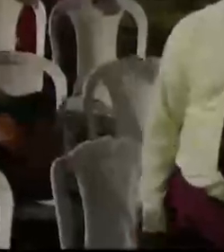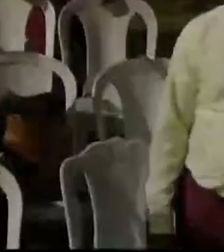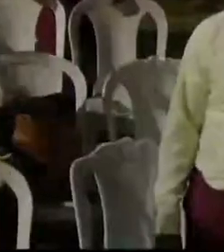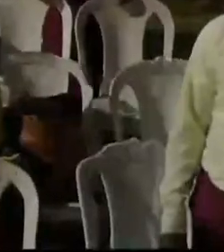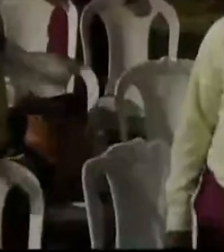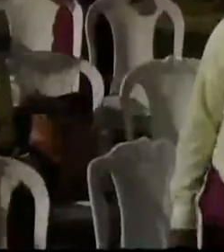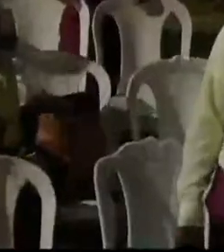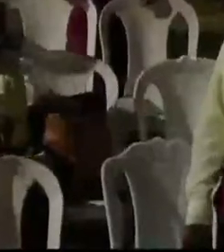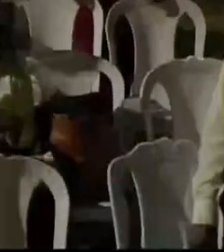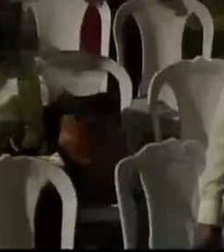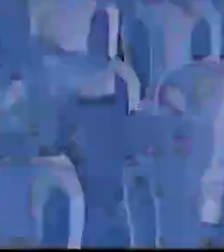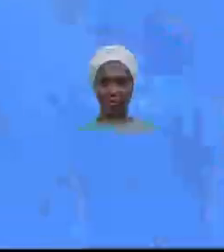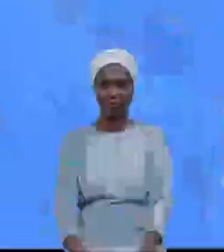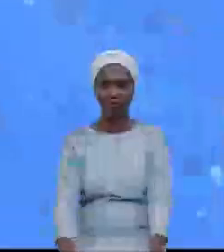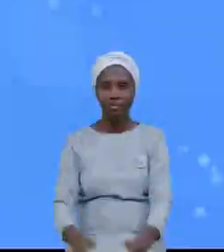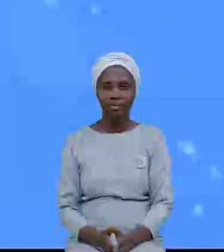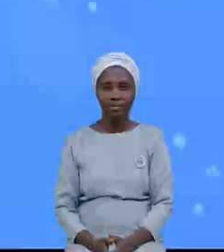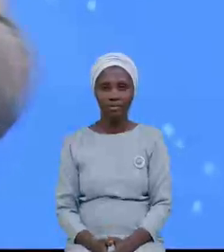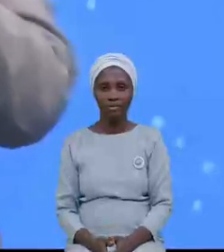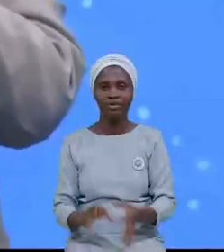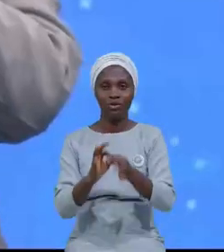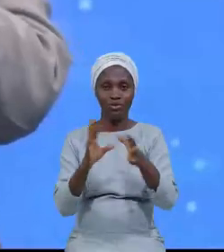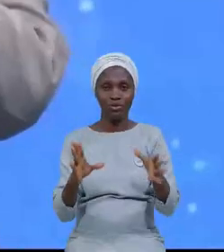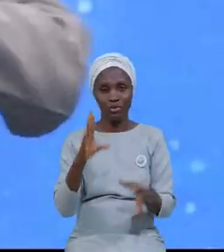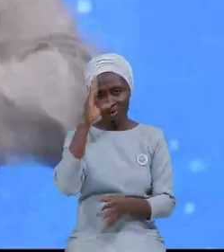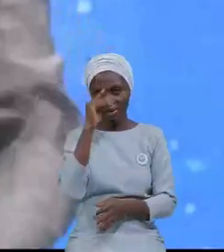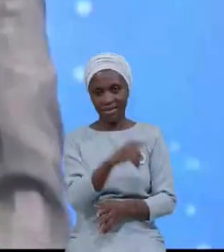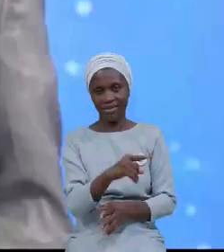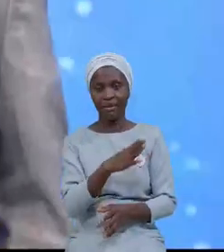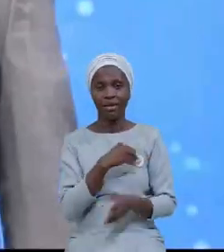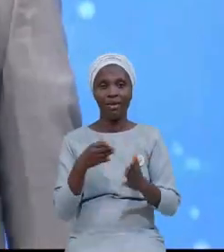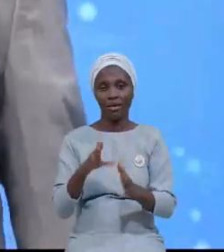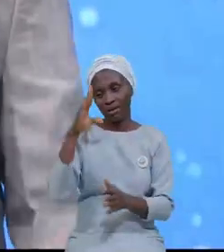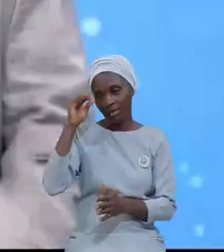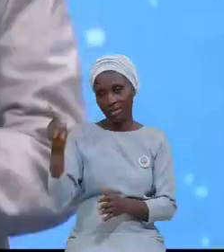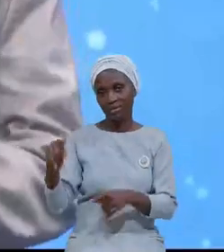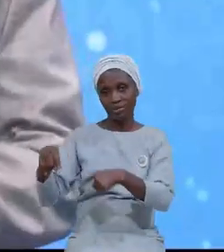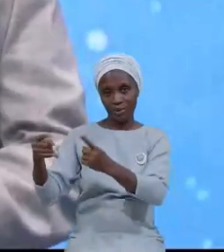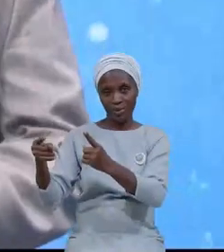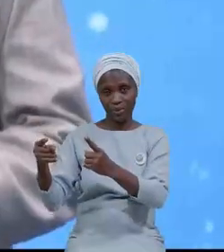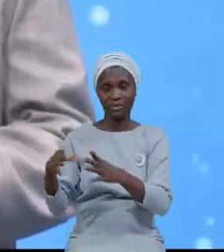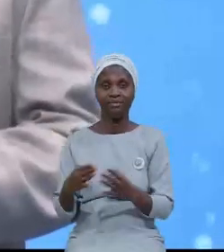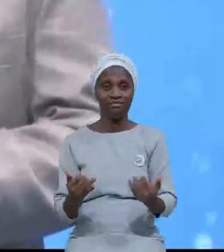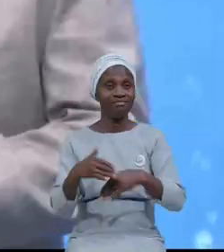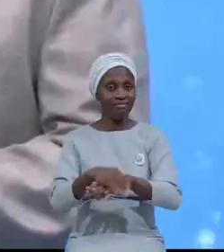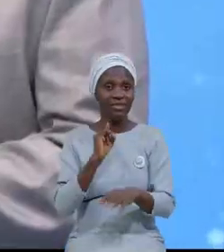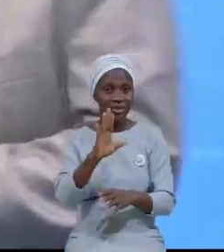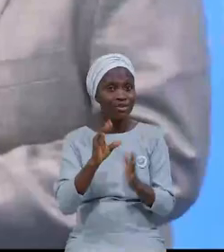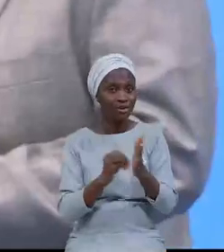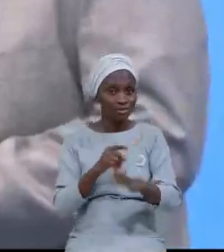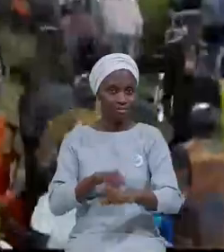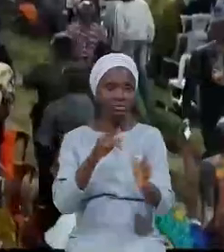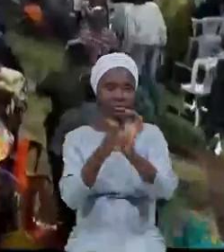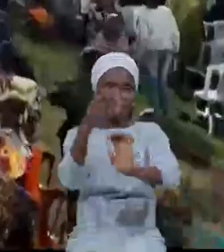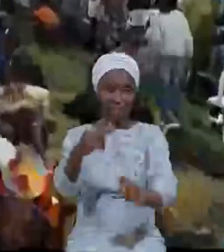le monde déliez-le et laissez-le aller ce soir c'est ta